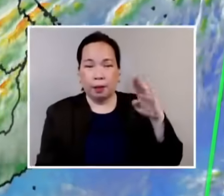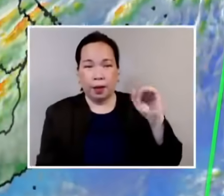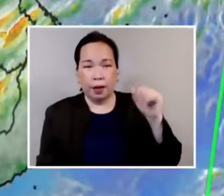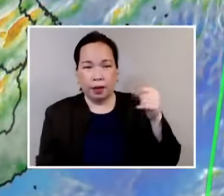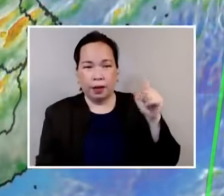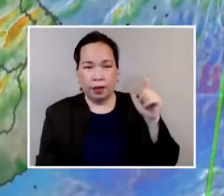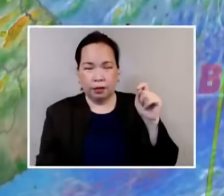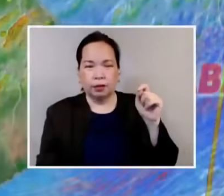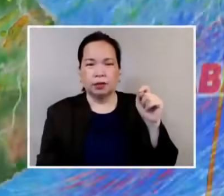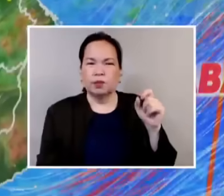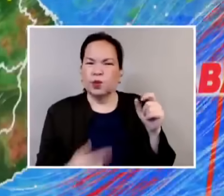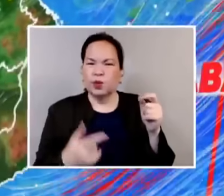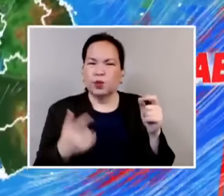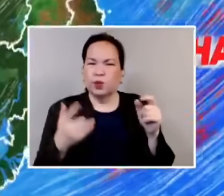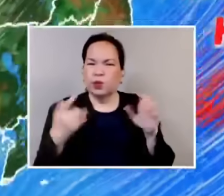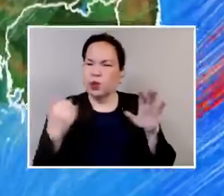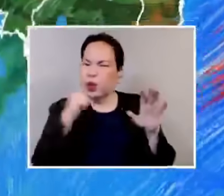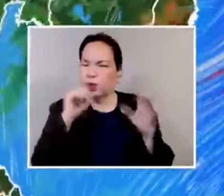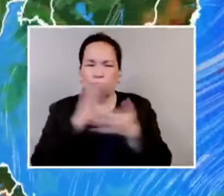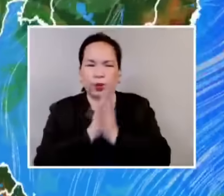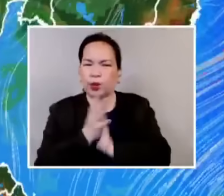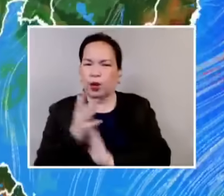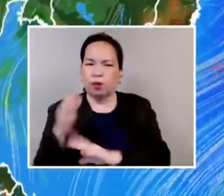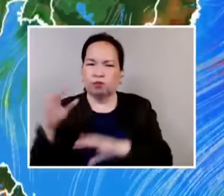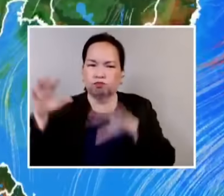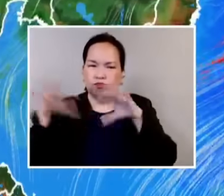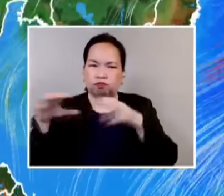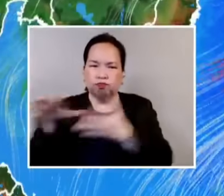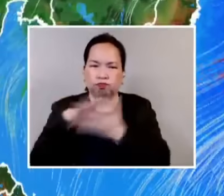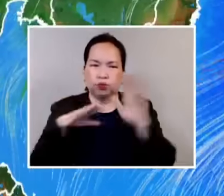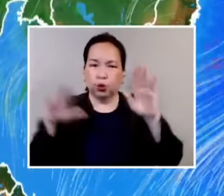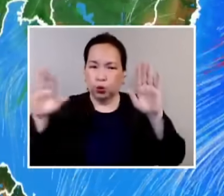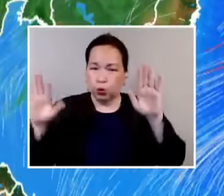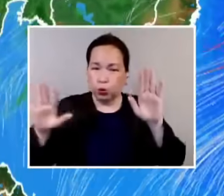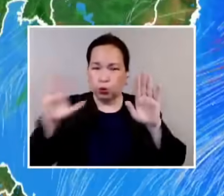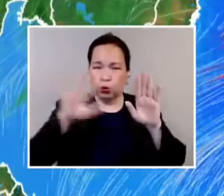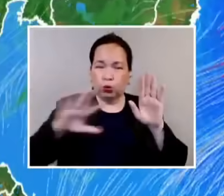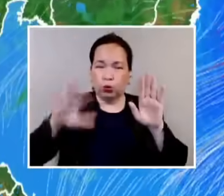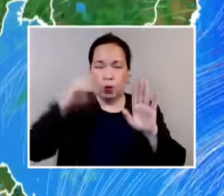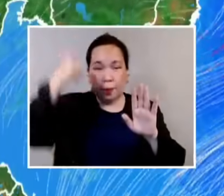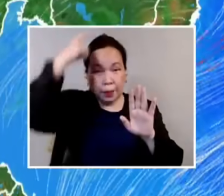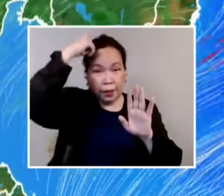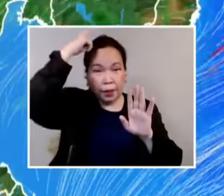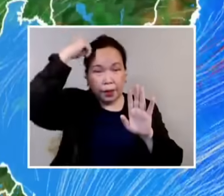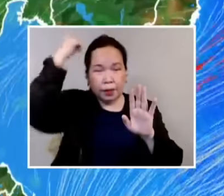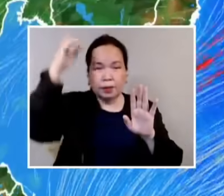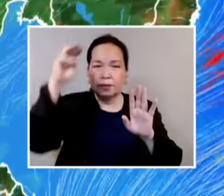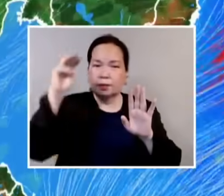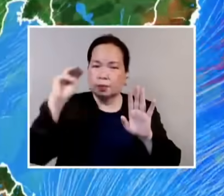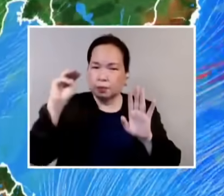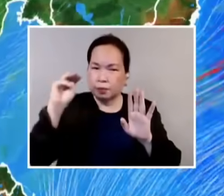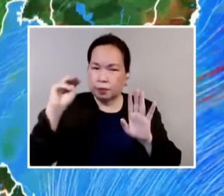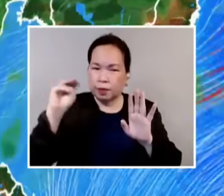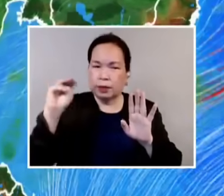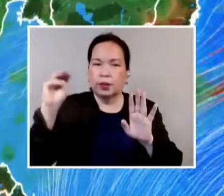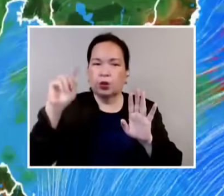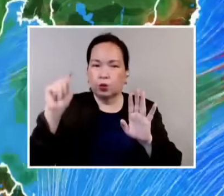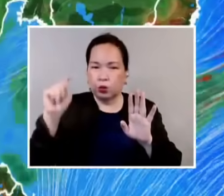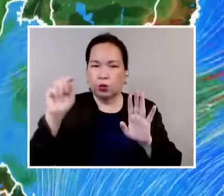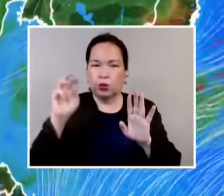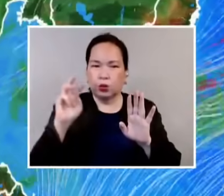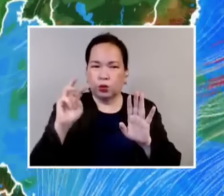bagyo. Kikilos palapit ang LPA sa may Batanes, Martes at Miyerkules at bahagyan itong palalakasin itong